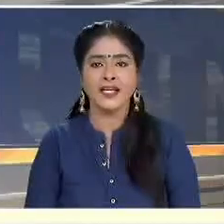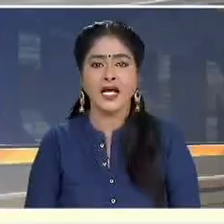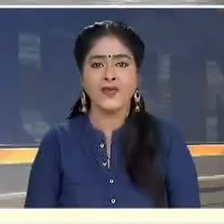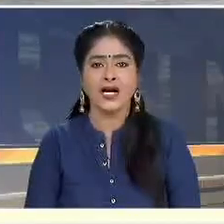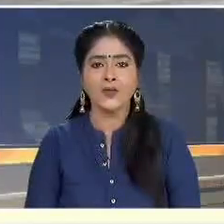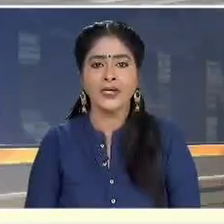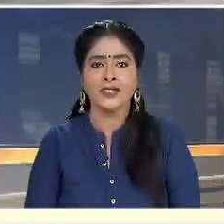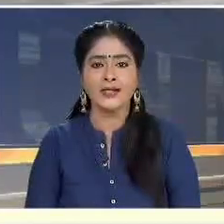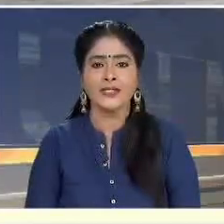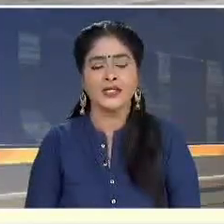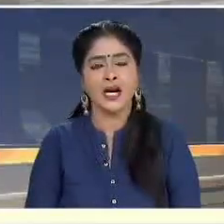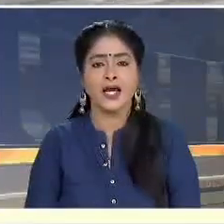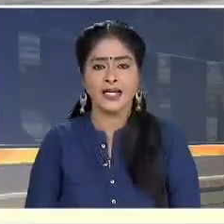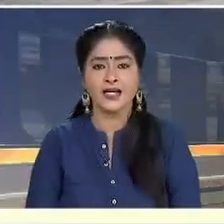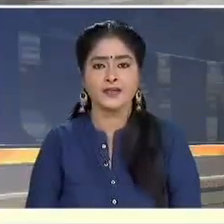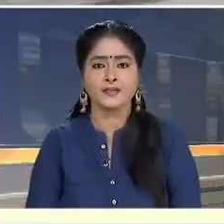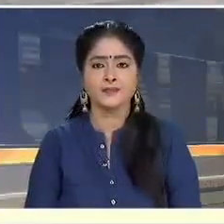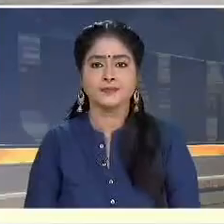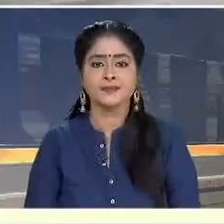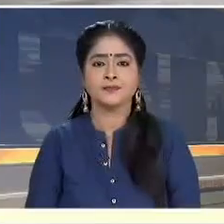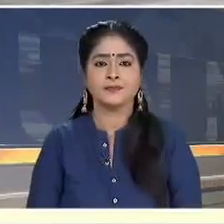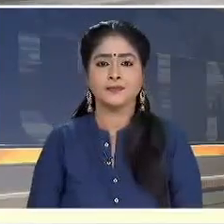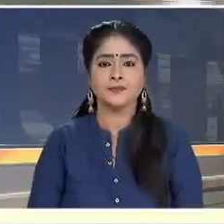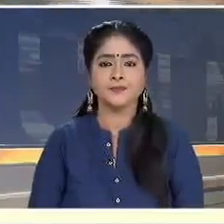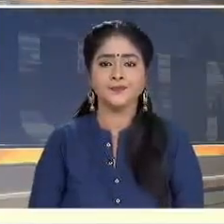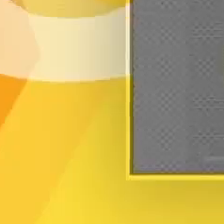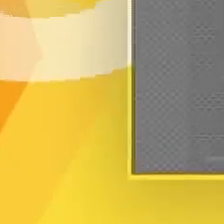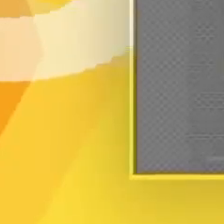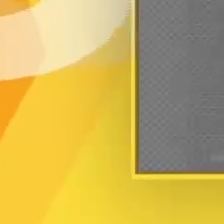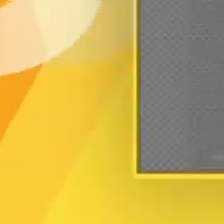தண்ணீர் தேங்கியதால் வாகன ஓட்டிகள் சிரமத்திற்கு ஆளாகினர்.